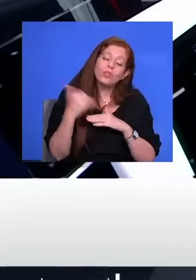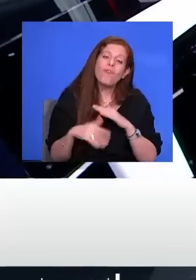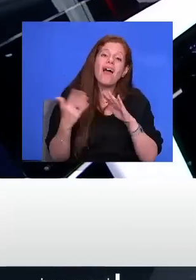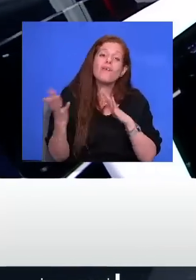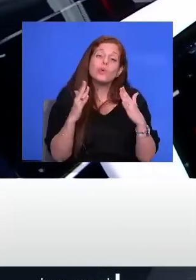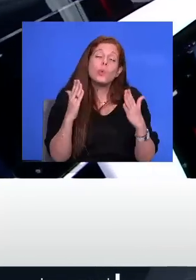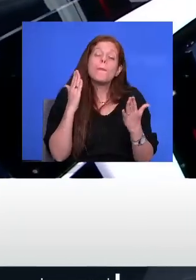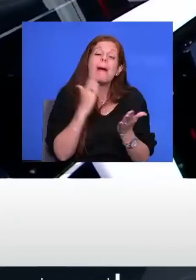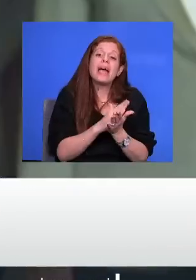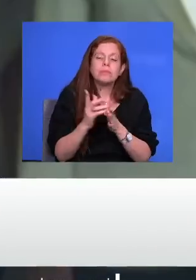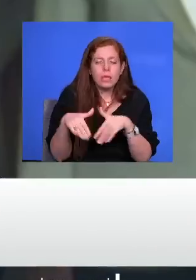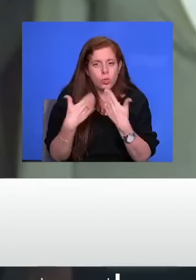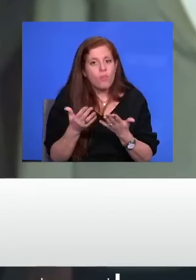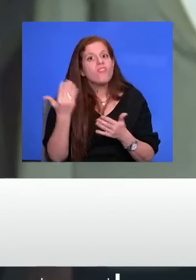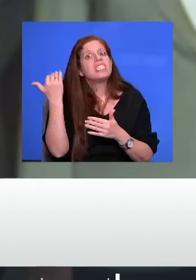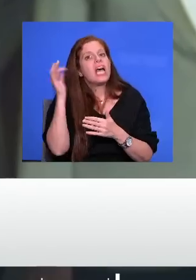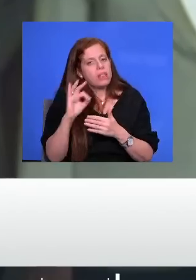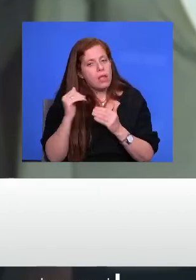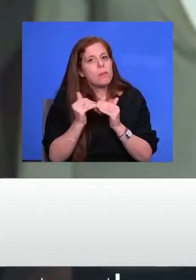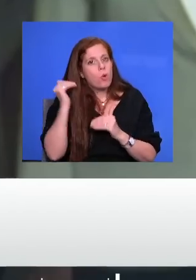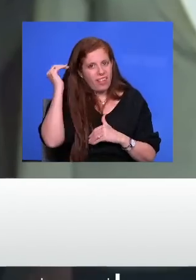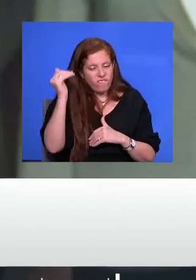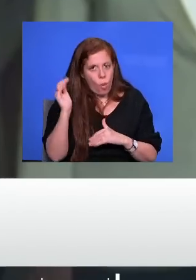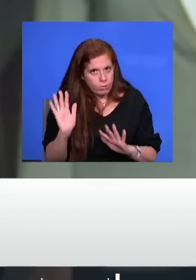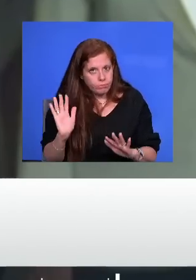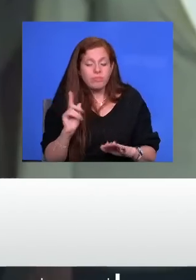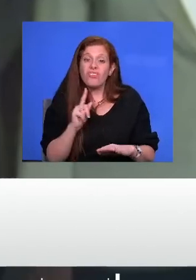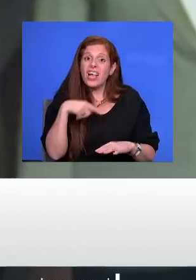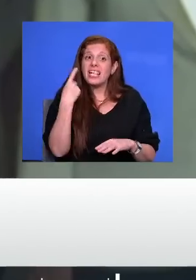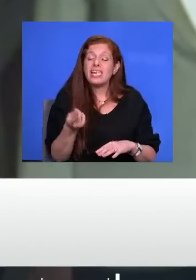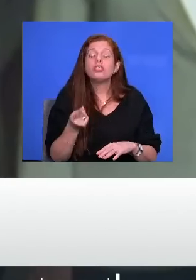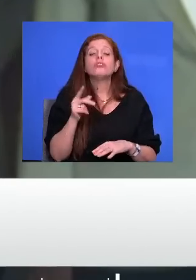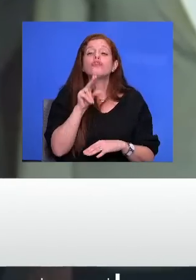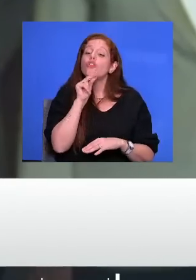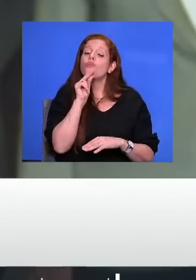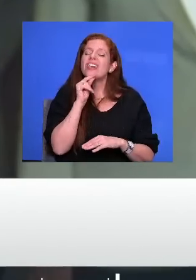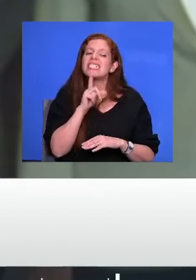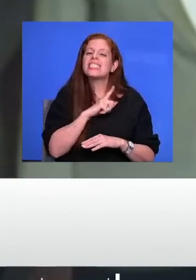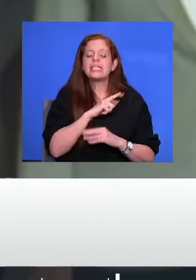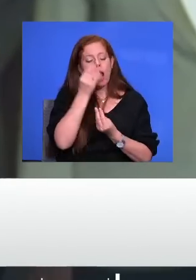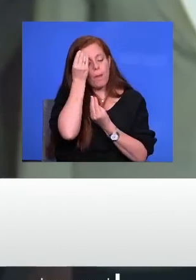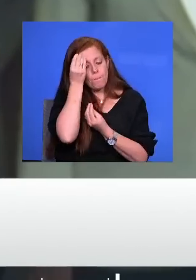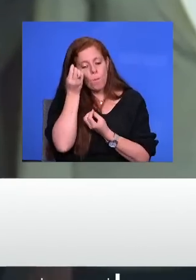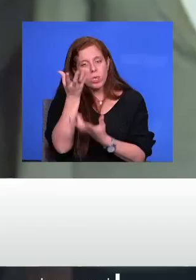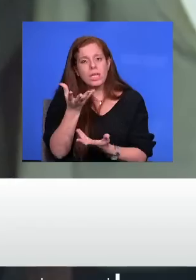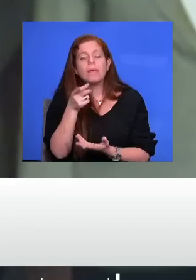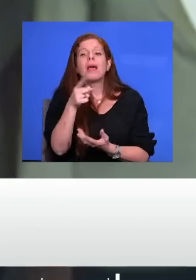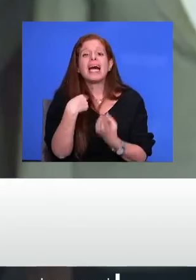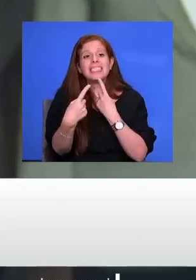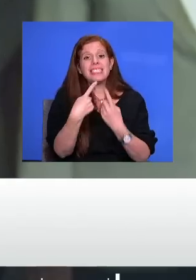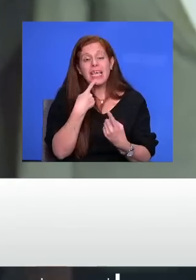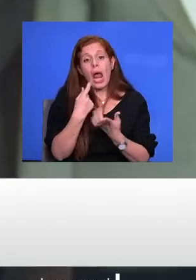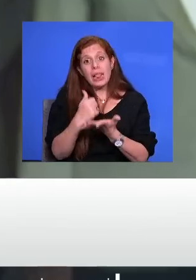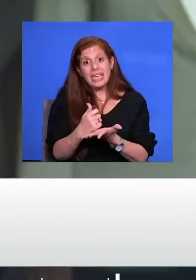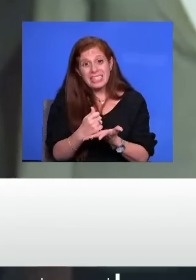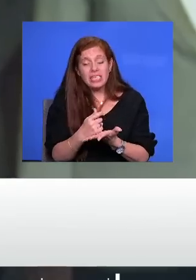זה עדיין יהיה מאוד גבוה מיכל. ורק נגיד, מדובר צהל מוסרים לנו בתגובה, השיח התקציבי מתקיים בין משרד האוצר ומשרד